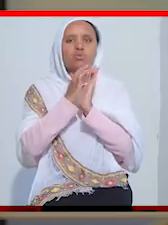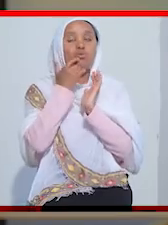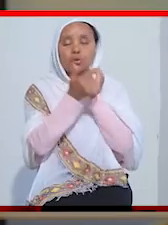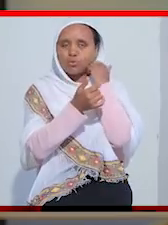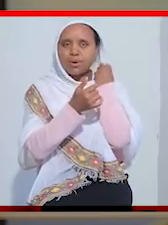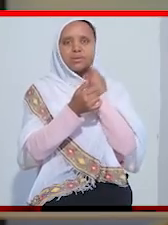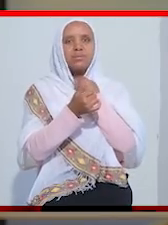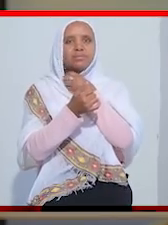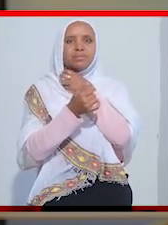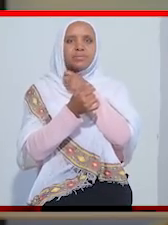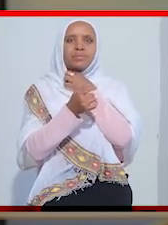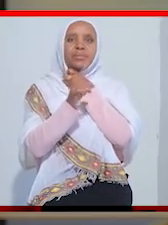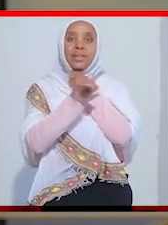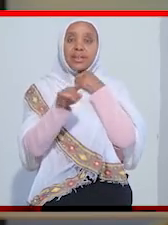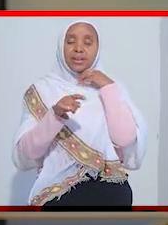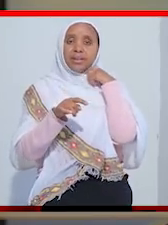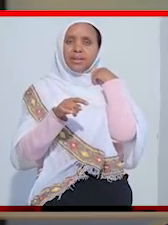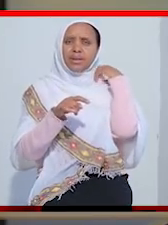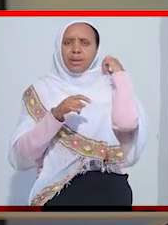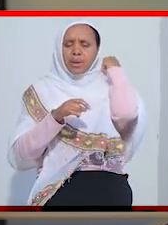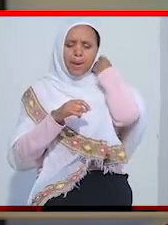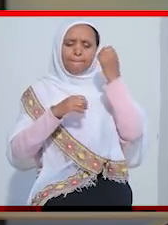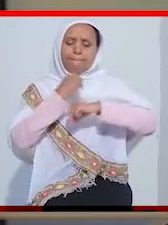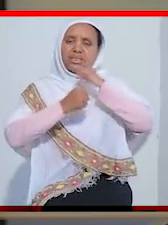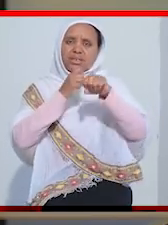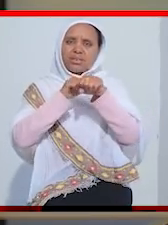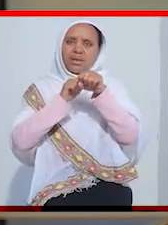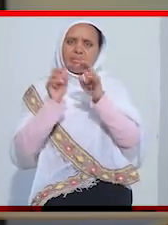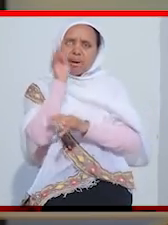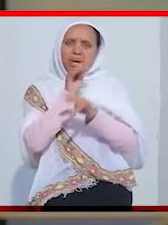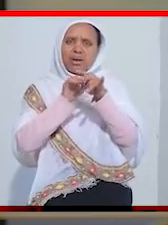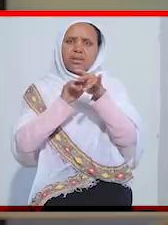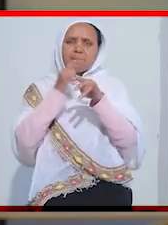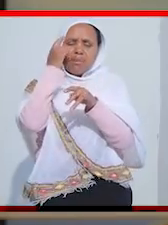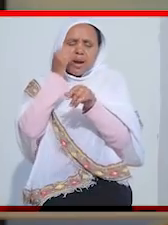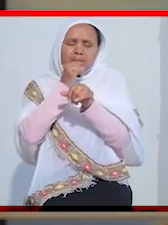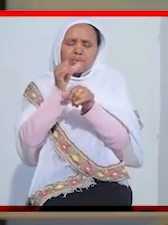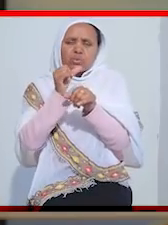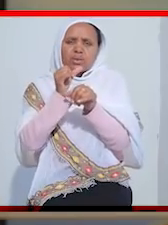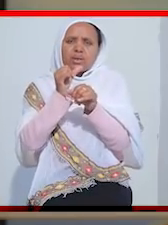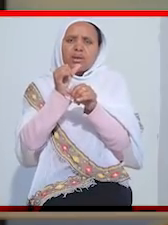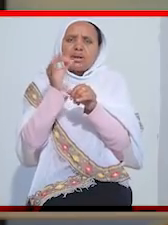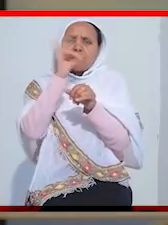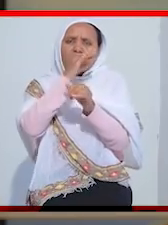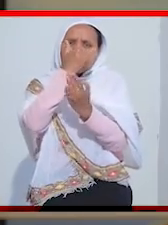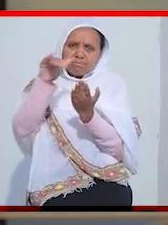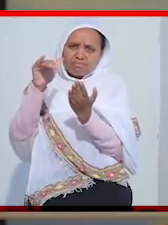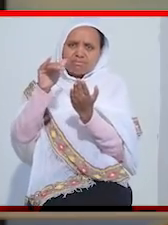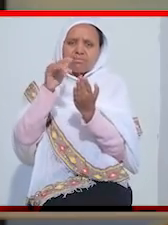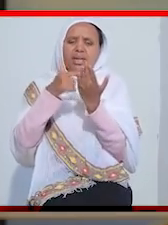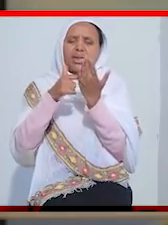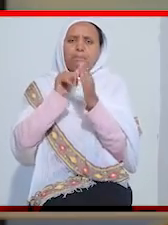ተግታችሁ ጸልዩ ብሏቸዋል። እንግዲህ በጭንቀት ሰዓት በመከራ ሰዓት ባላሰቡበት በመንፈቀ